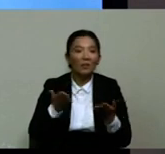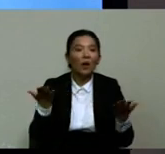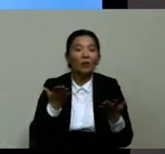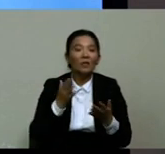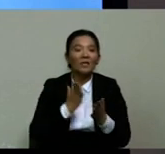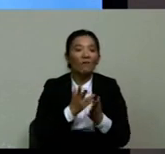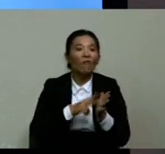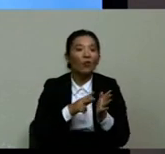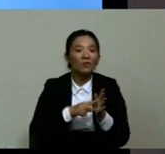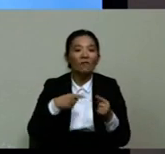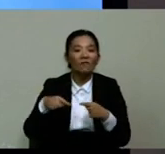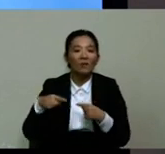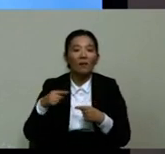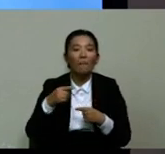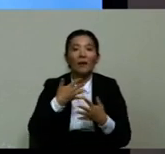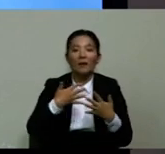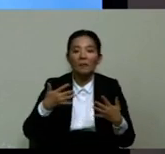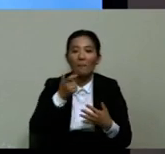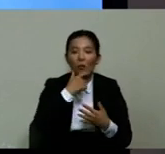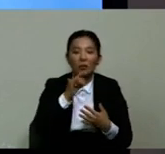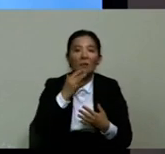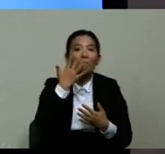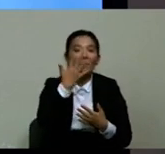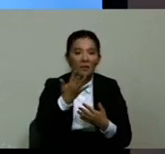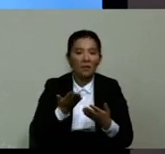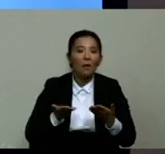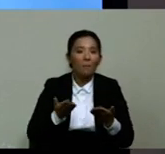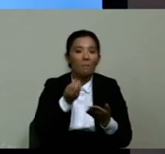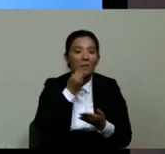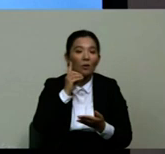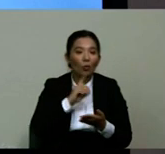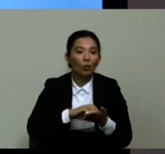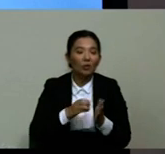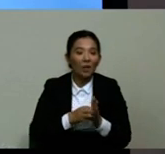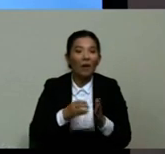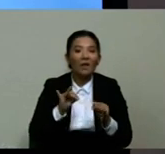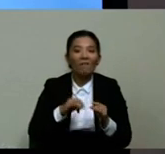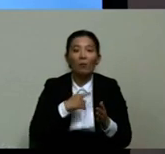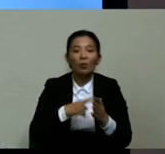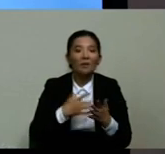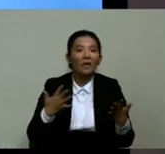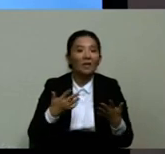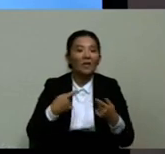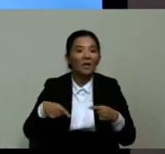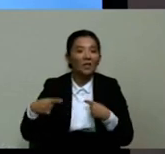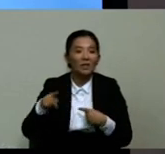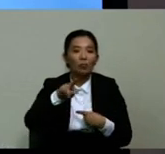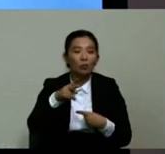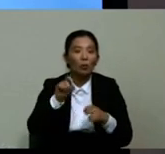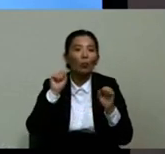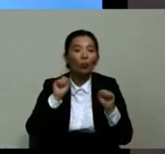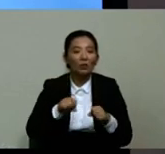видов мороженого и 5 пирожного? То есть вопрос, сколькими разными способами